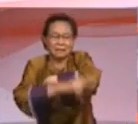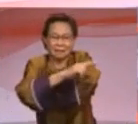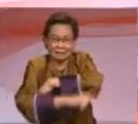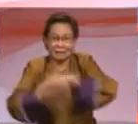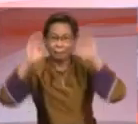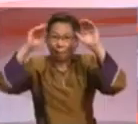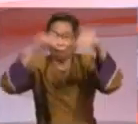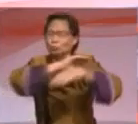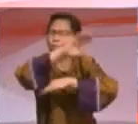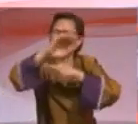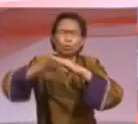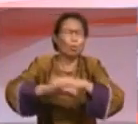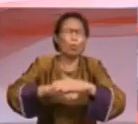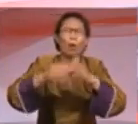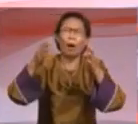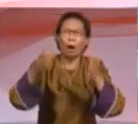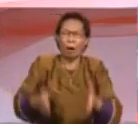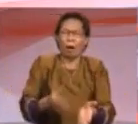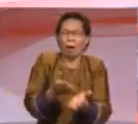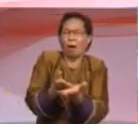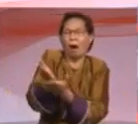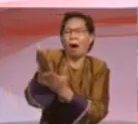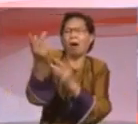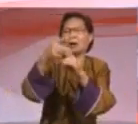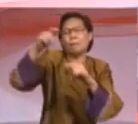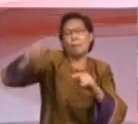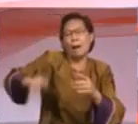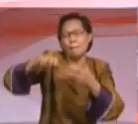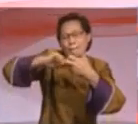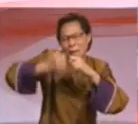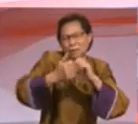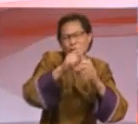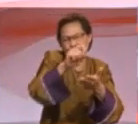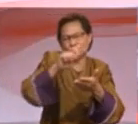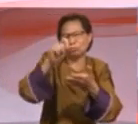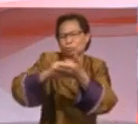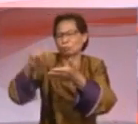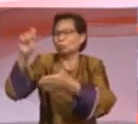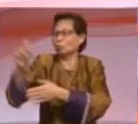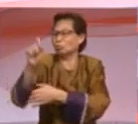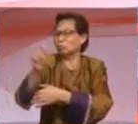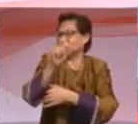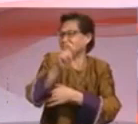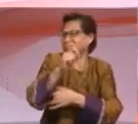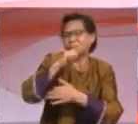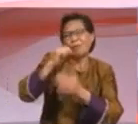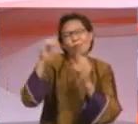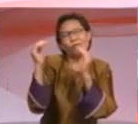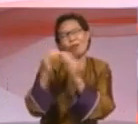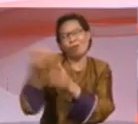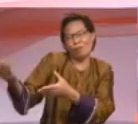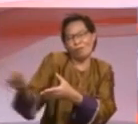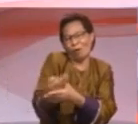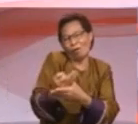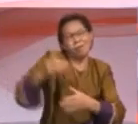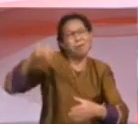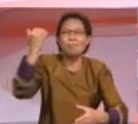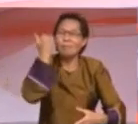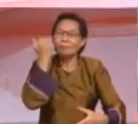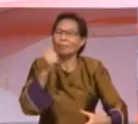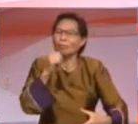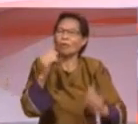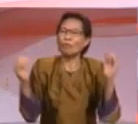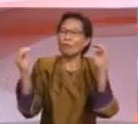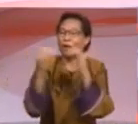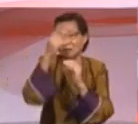meskipun semua pihak diberikan hak ke mahkamah namun isu berkaitan tulisan Jawi adalah tidak wajah di file Khan di Mahkamah